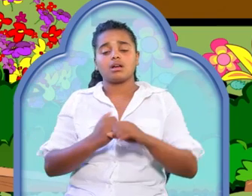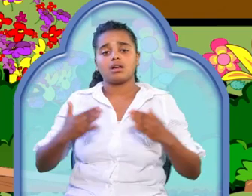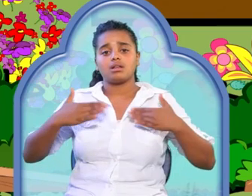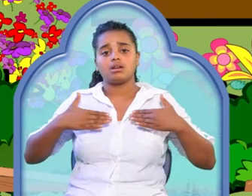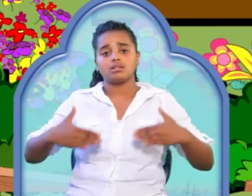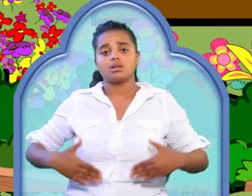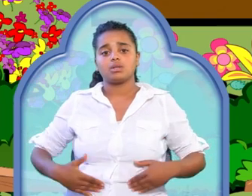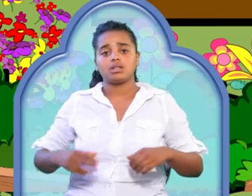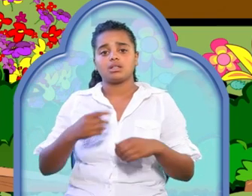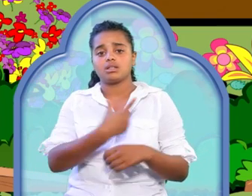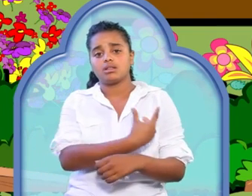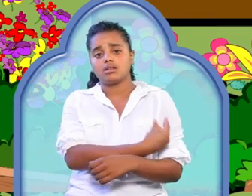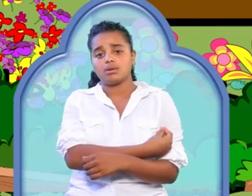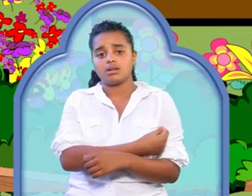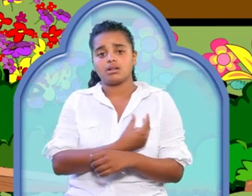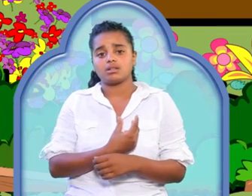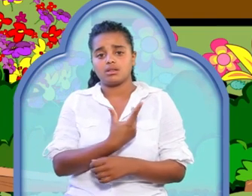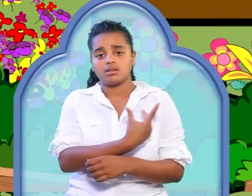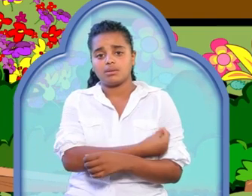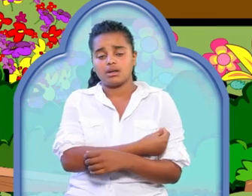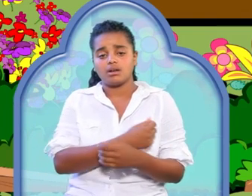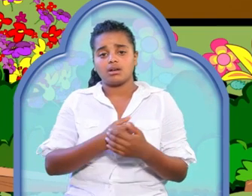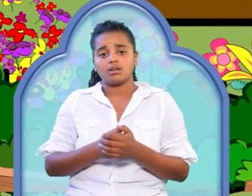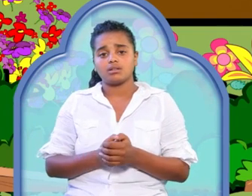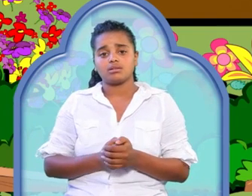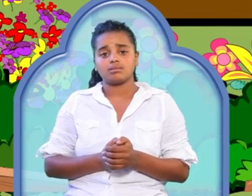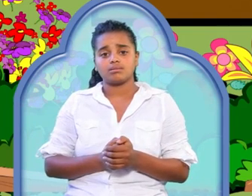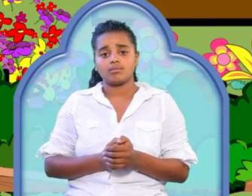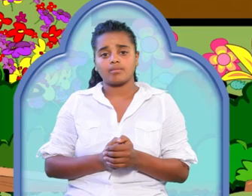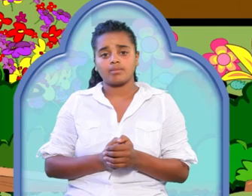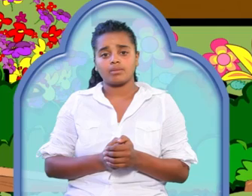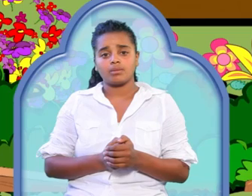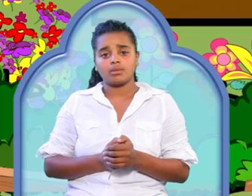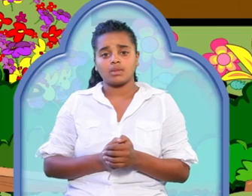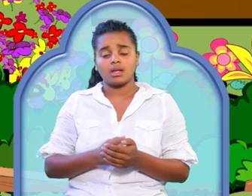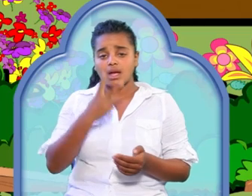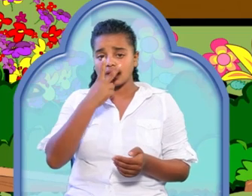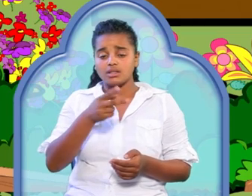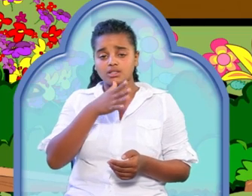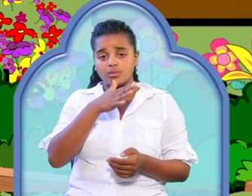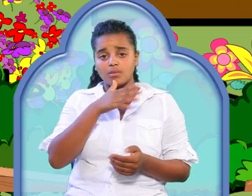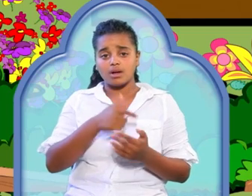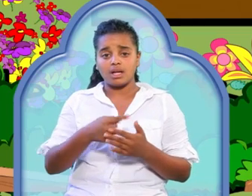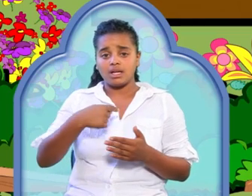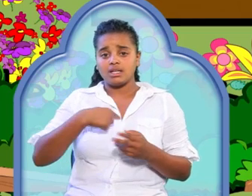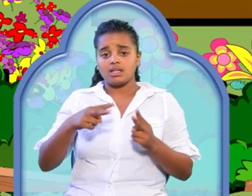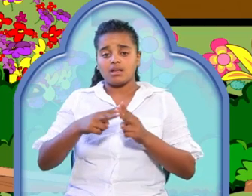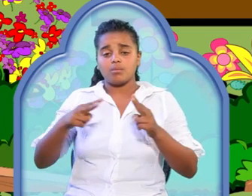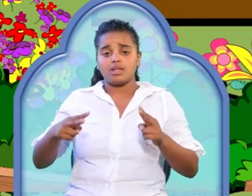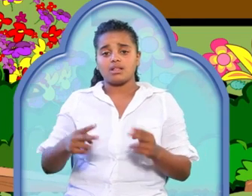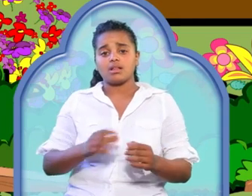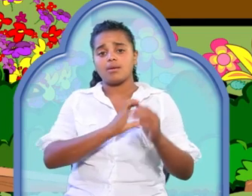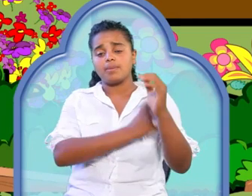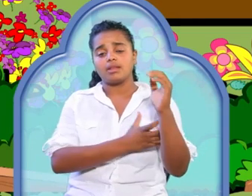ما كتالة سوينت كتبات كتبات أيش ماما أنا بيت